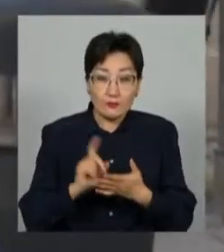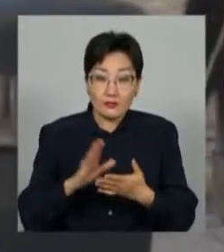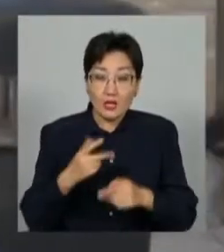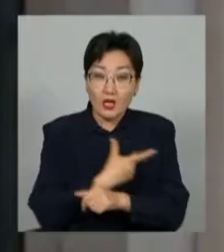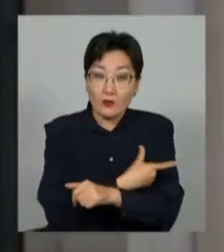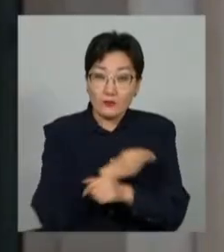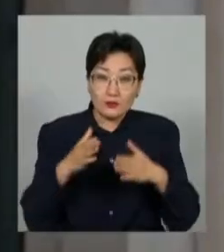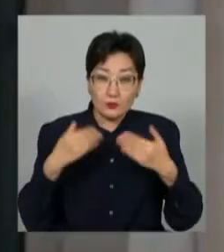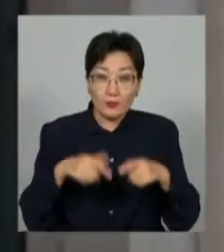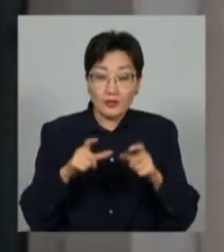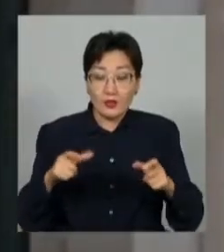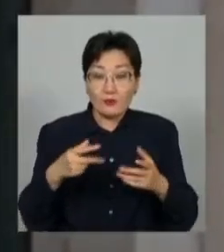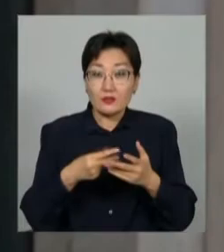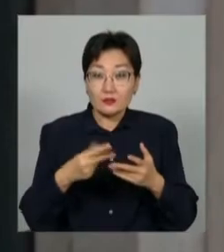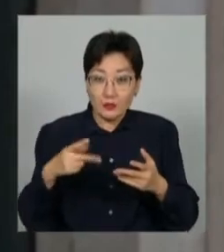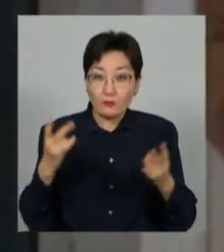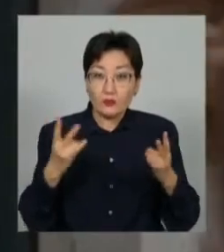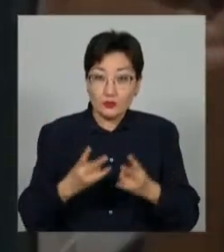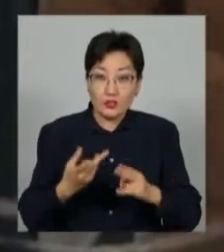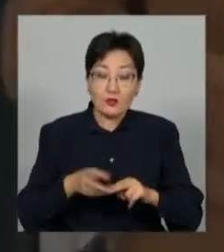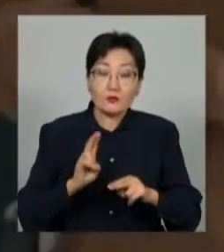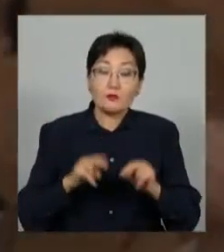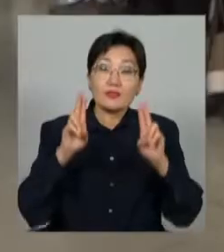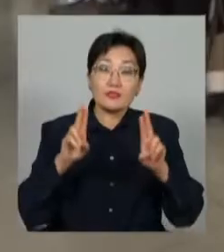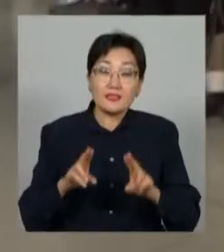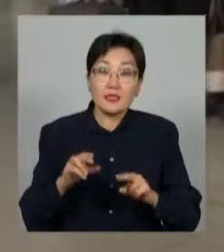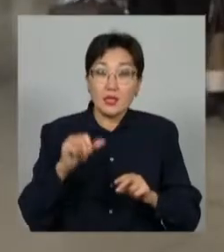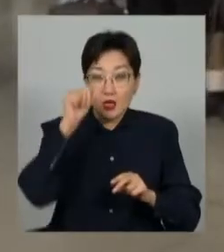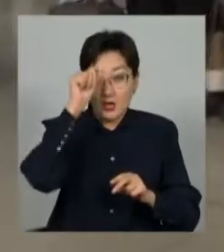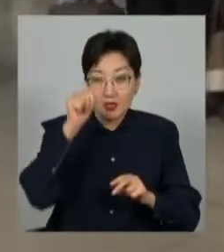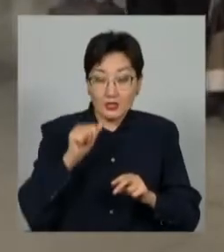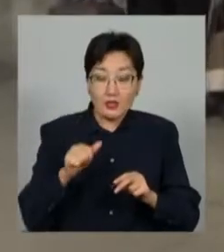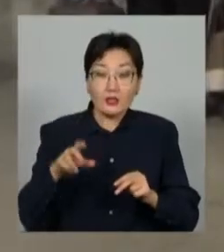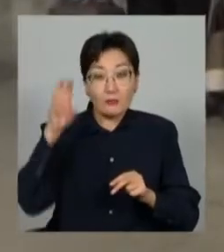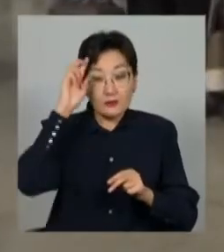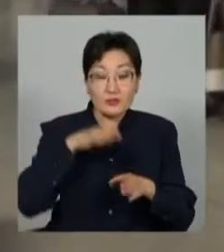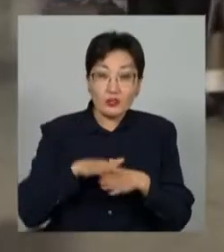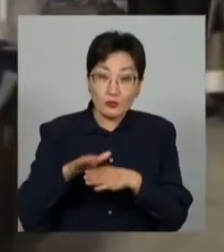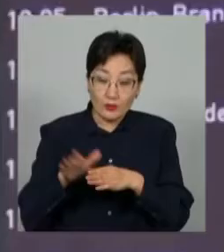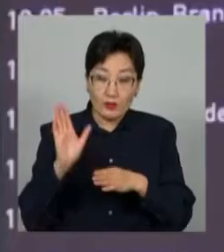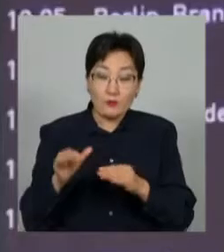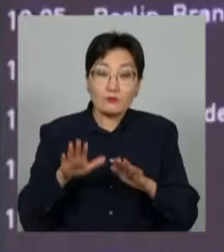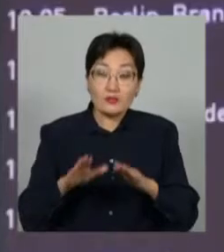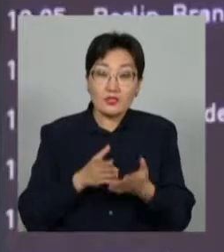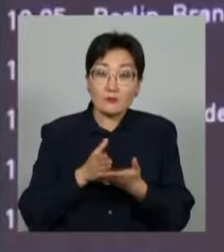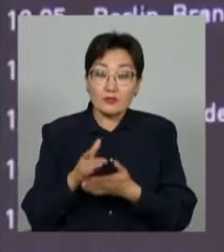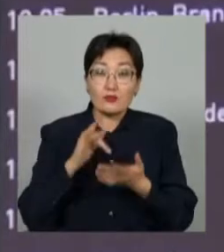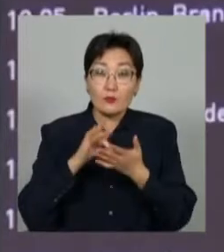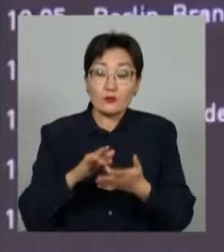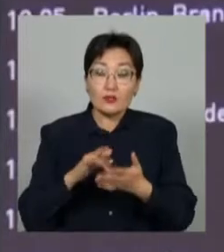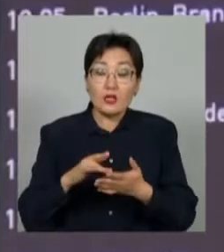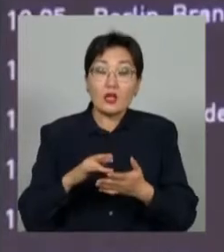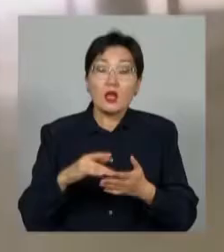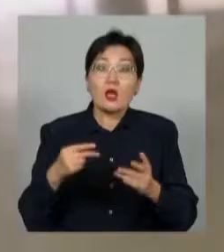вакцина салдырмаған адамдарға ғана қолданылады. Дәл осы ереже Грекия мемлекетінде де жүзеге асырылмақ, бірақ онда кіретін туристер екпенің